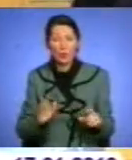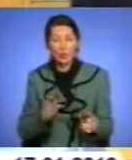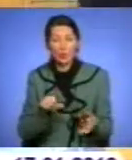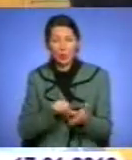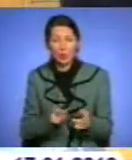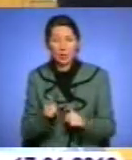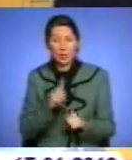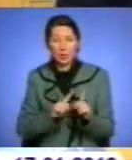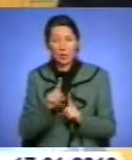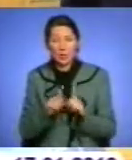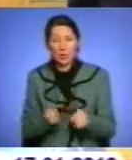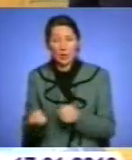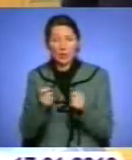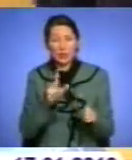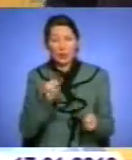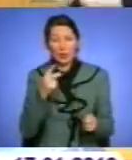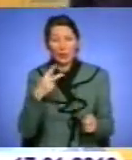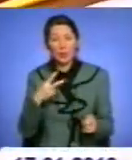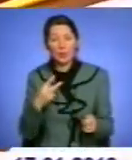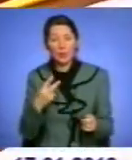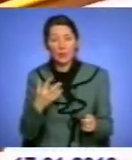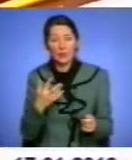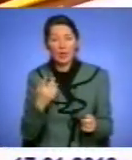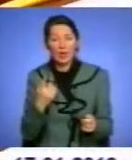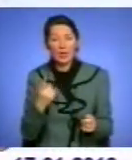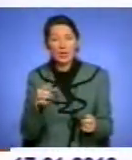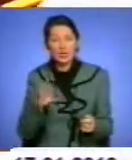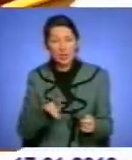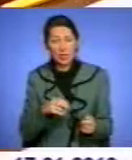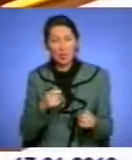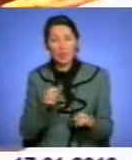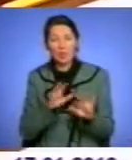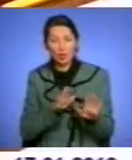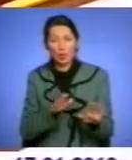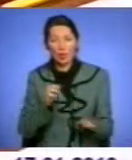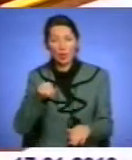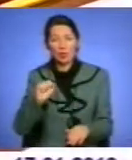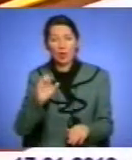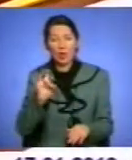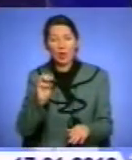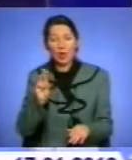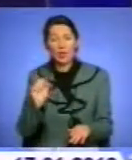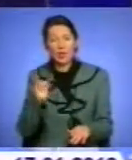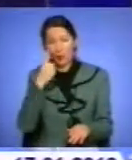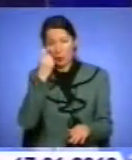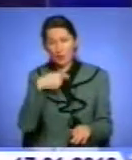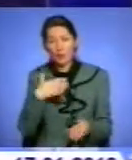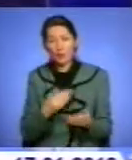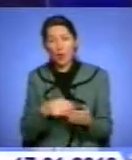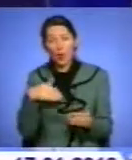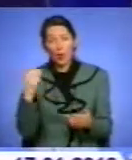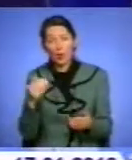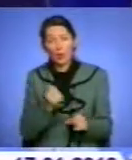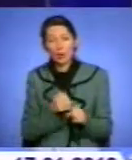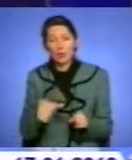понеділок 21 січня. Перший заступник голови обласної ради Сергій Терешевський повідомив, що зі свого боку зробить усе для того,